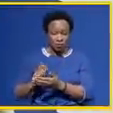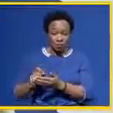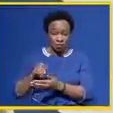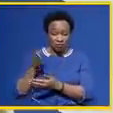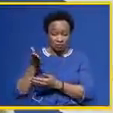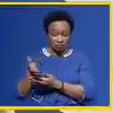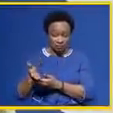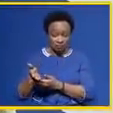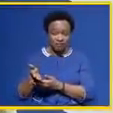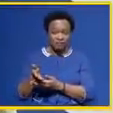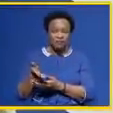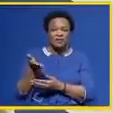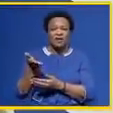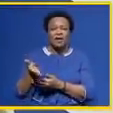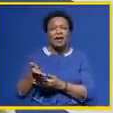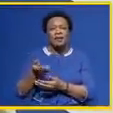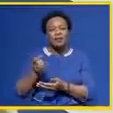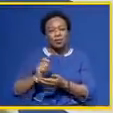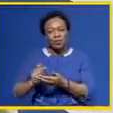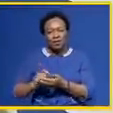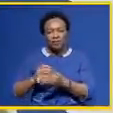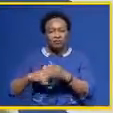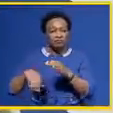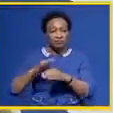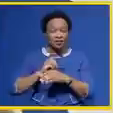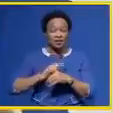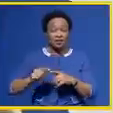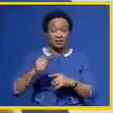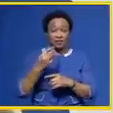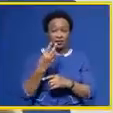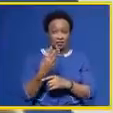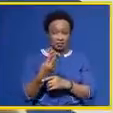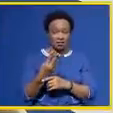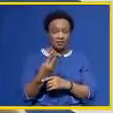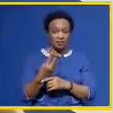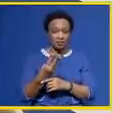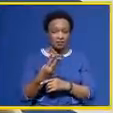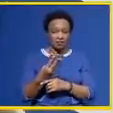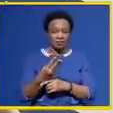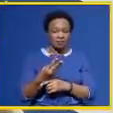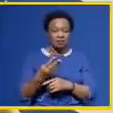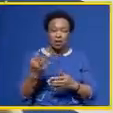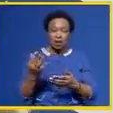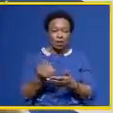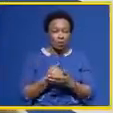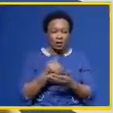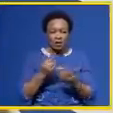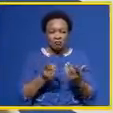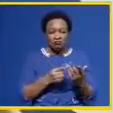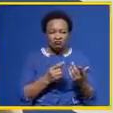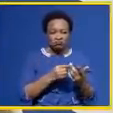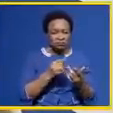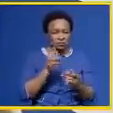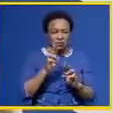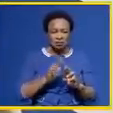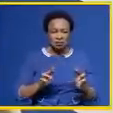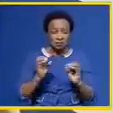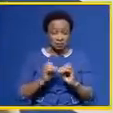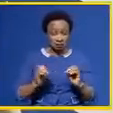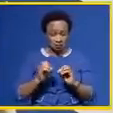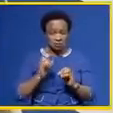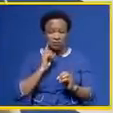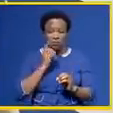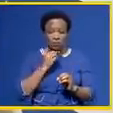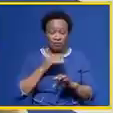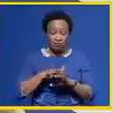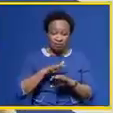wale, pale palikuwa na wanafunzi zaidi ya 300 na kitu. Hatukupata idadi rasmi, lakini kwa mujibu wa